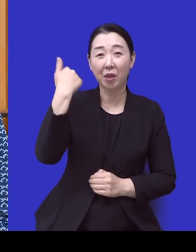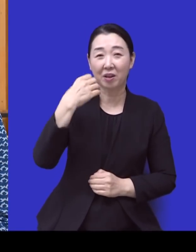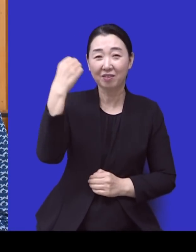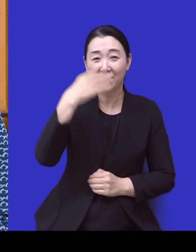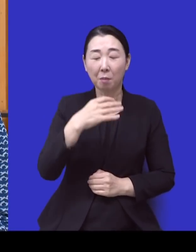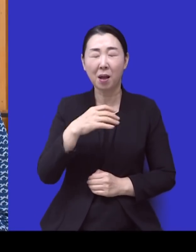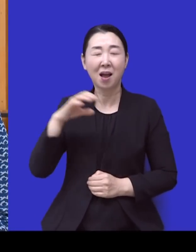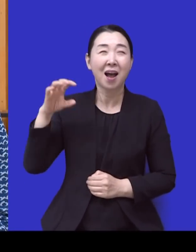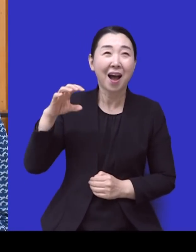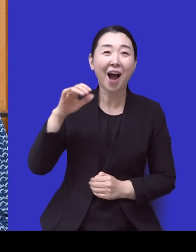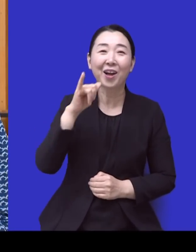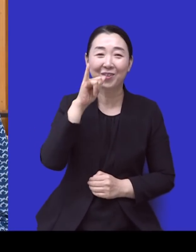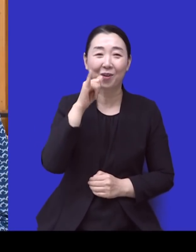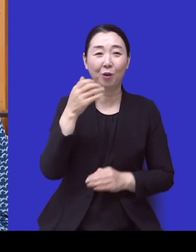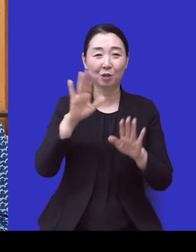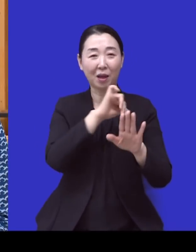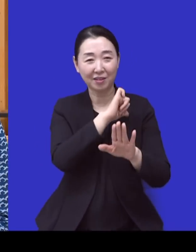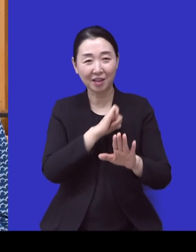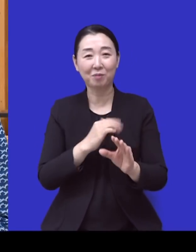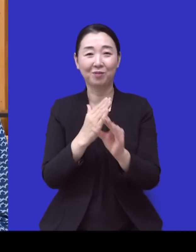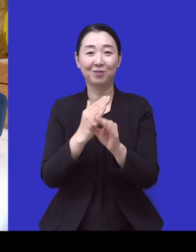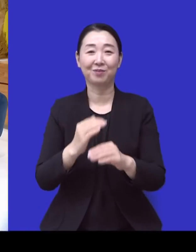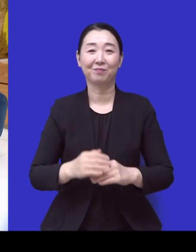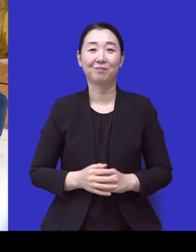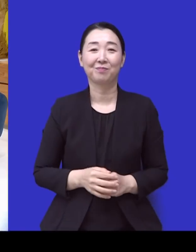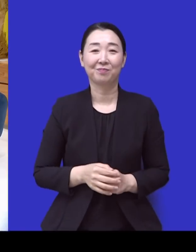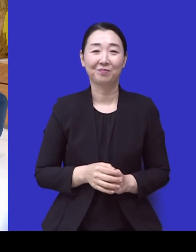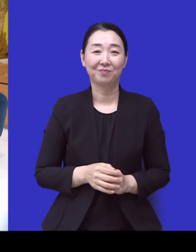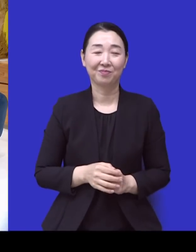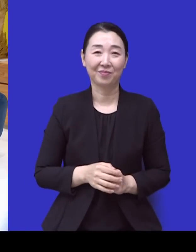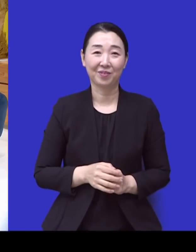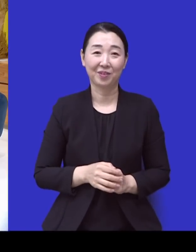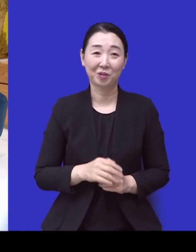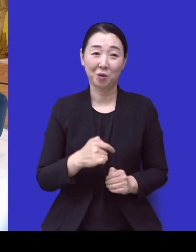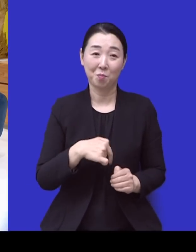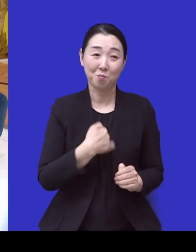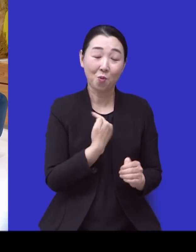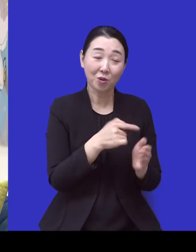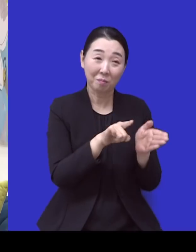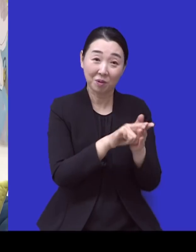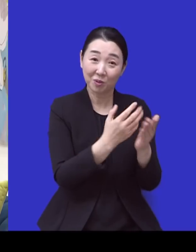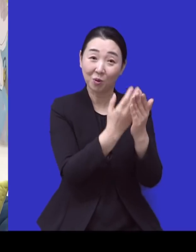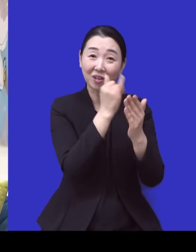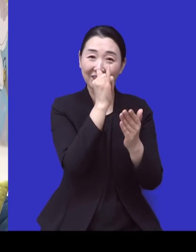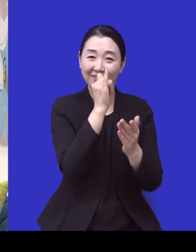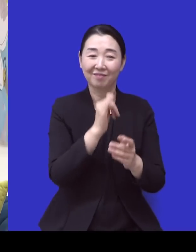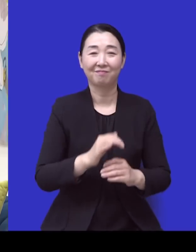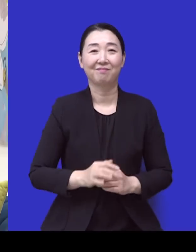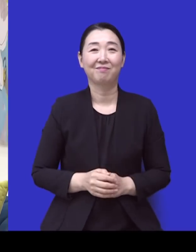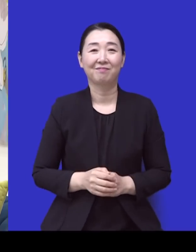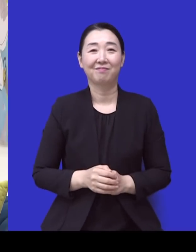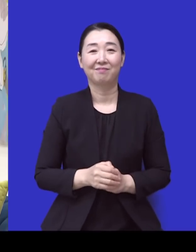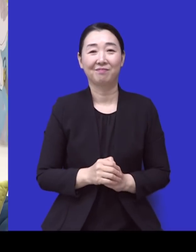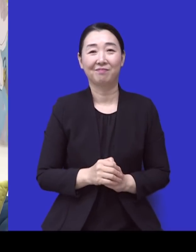막 네, 네. 지금 안 참거든요. 네, 네. 본인에게도 신앙적으로 많이 성장이 되죠. 네, 그럼요. 저는 아까